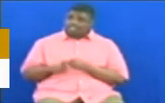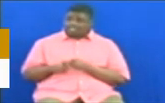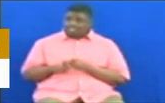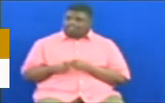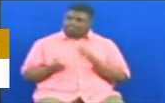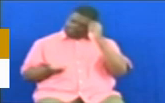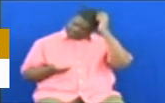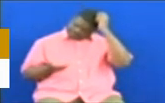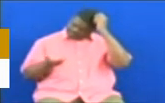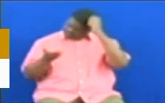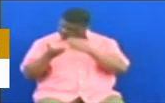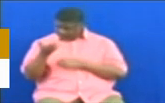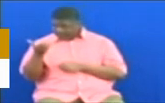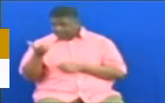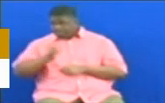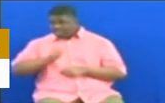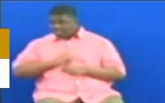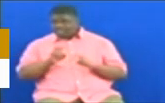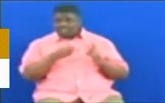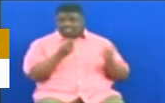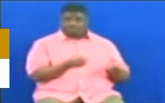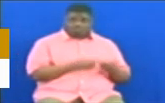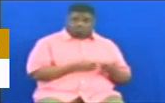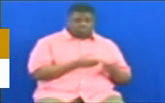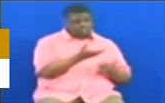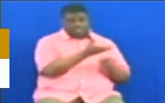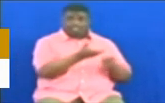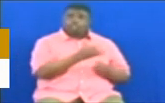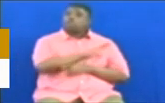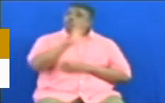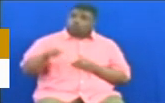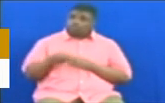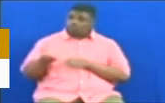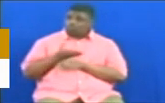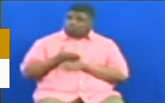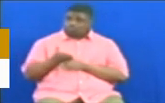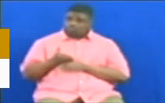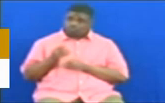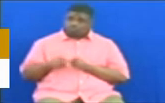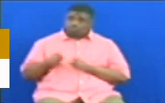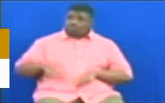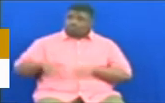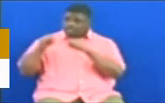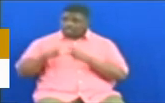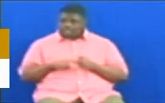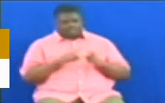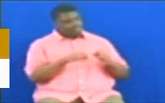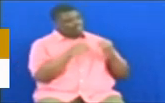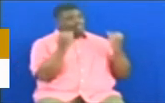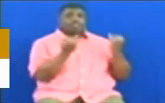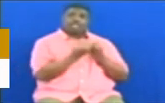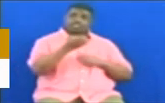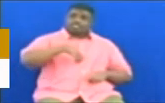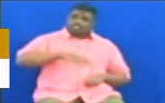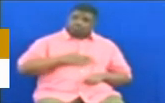law au upande wa private international law, ni yote kama inazihusu mamlaka zetu, taasisi zetu au kitu chochote